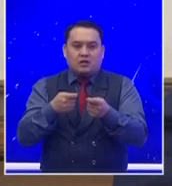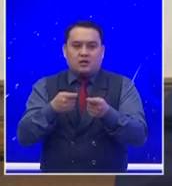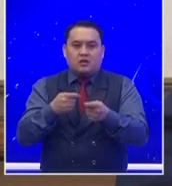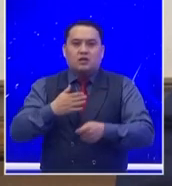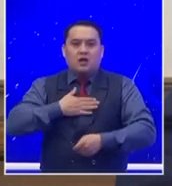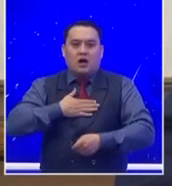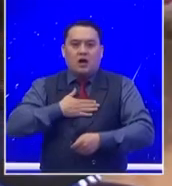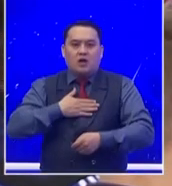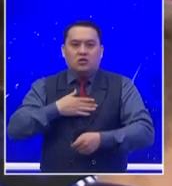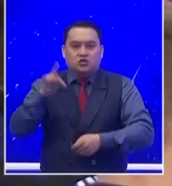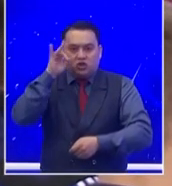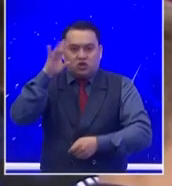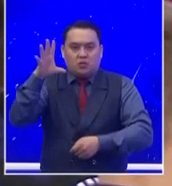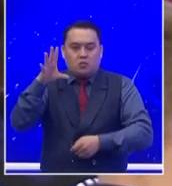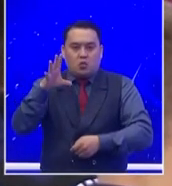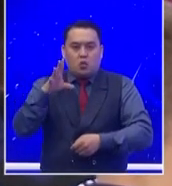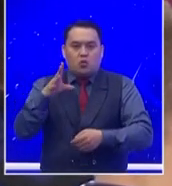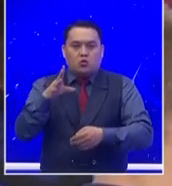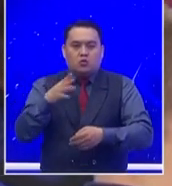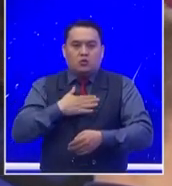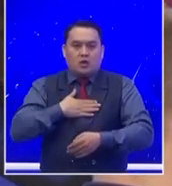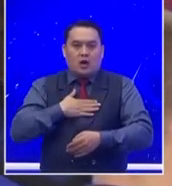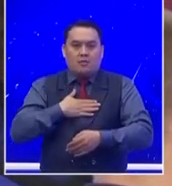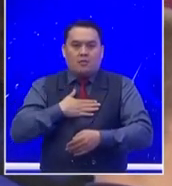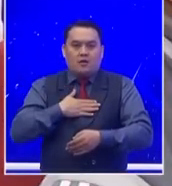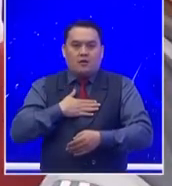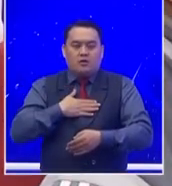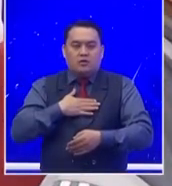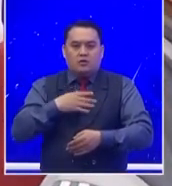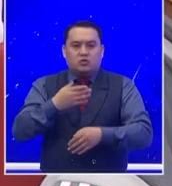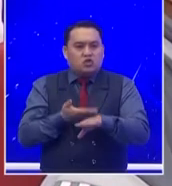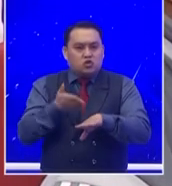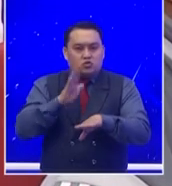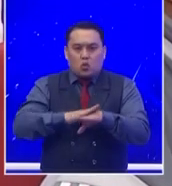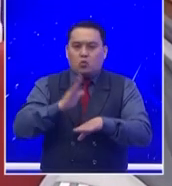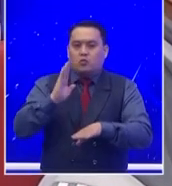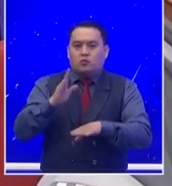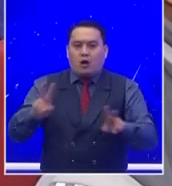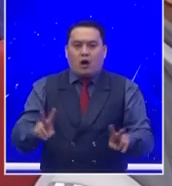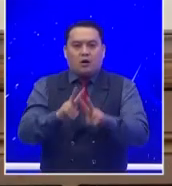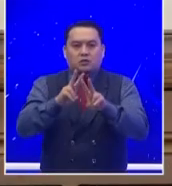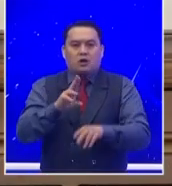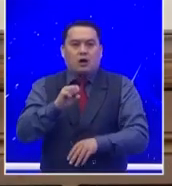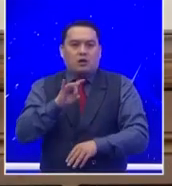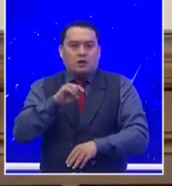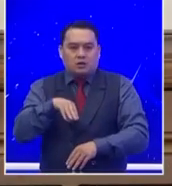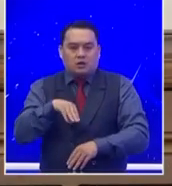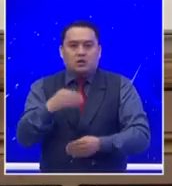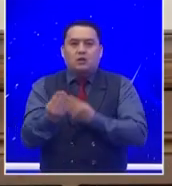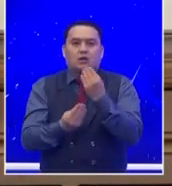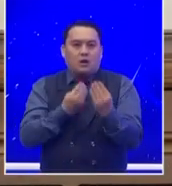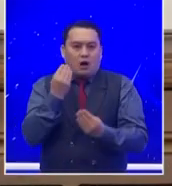я же вам не говорит чемпионами станьте и все потому что я понимает что только остановиться и над играйте